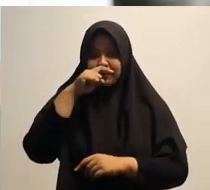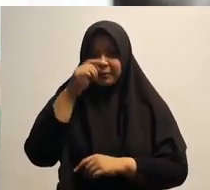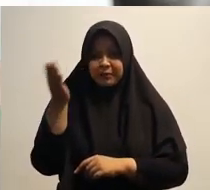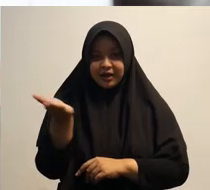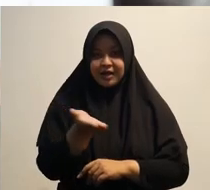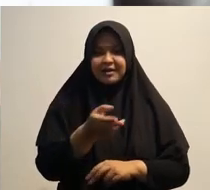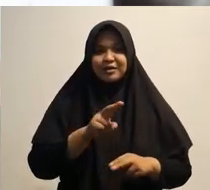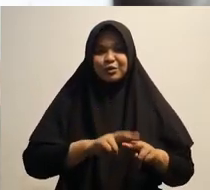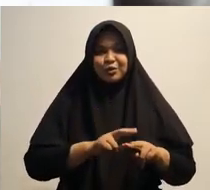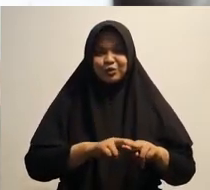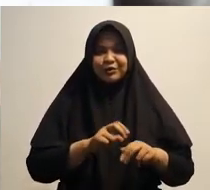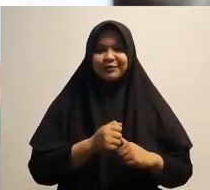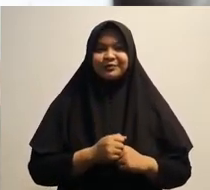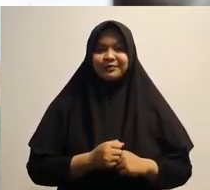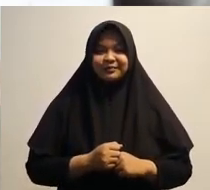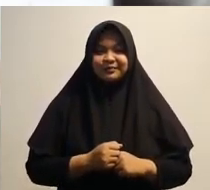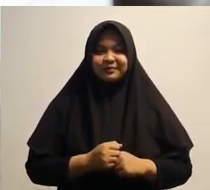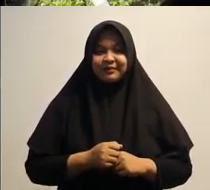Monggo Mas.